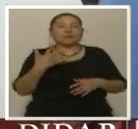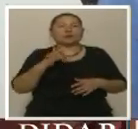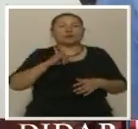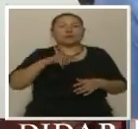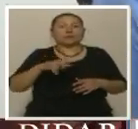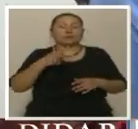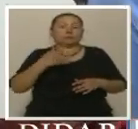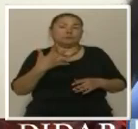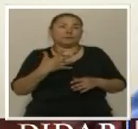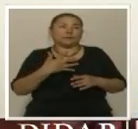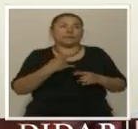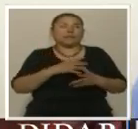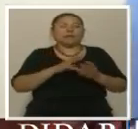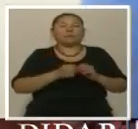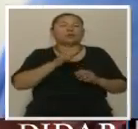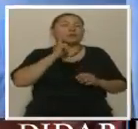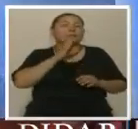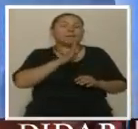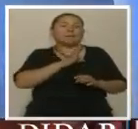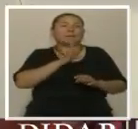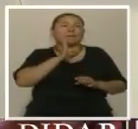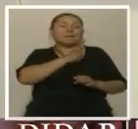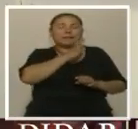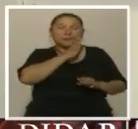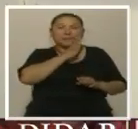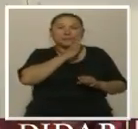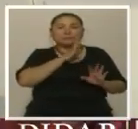20-сы қыз. Мұнда да жас аналар өткен сайлауға белсене